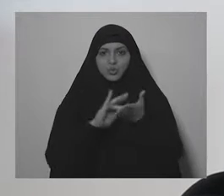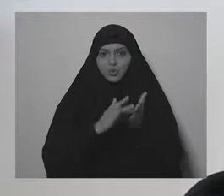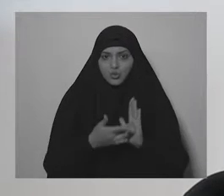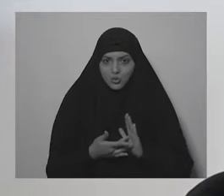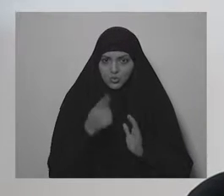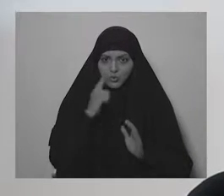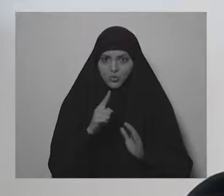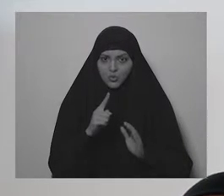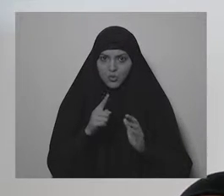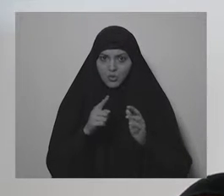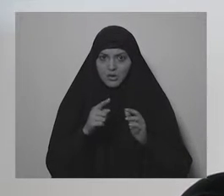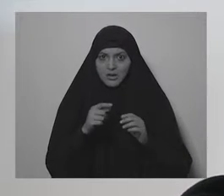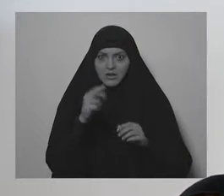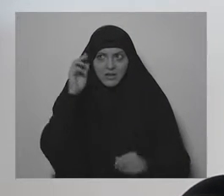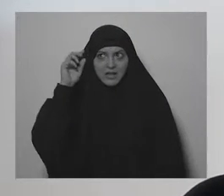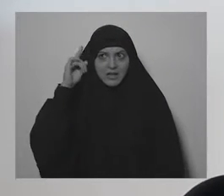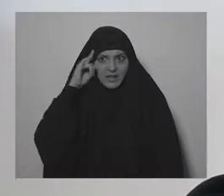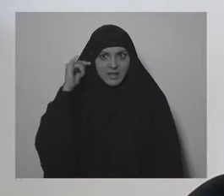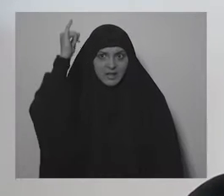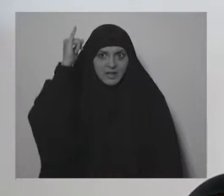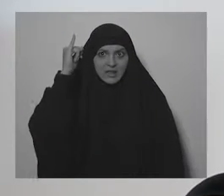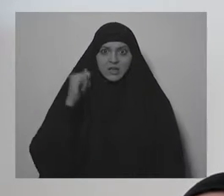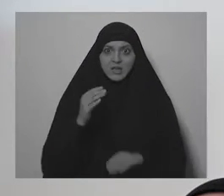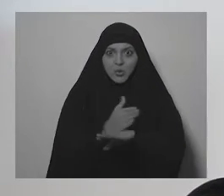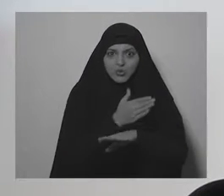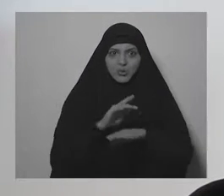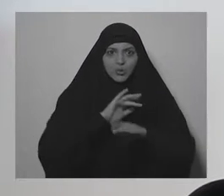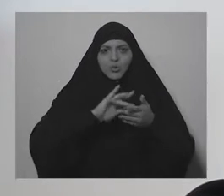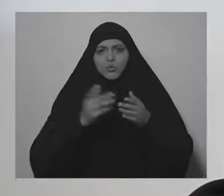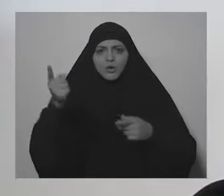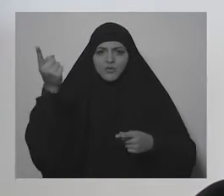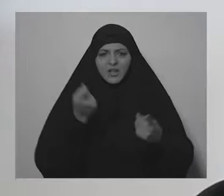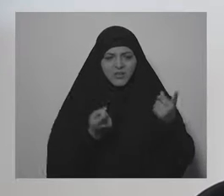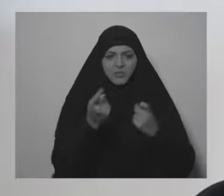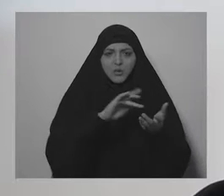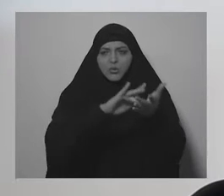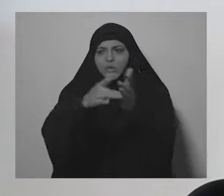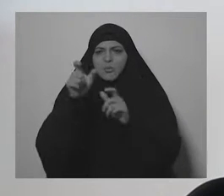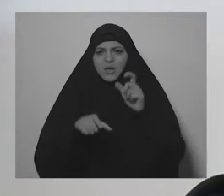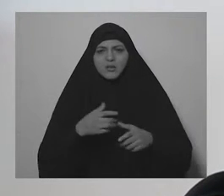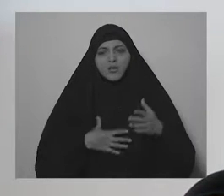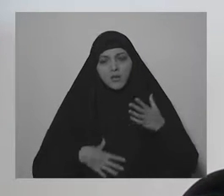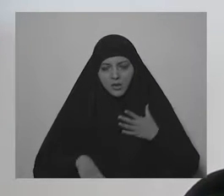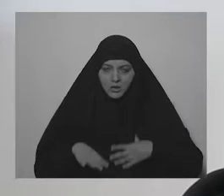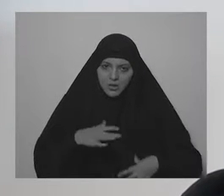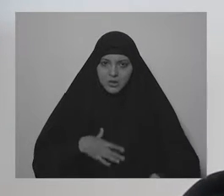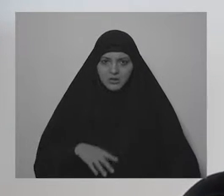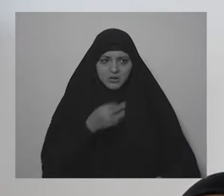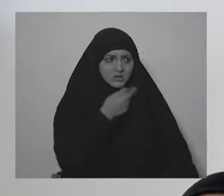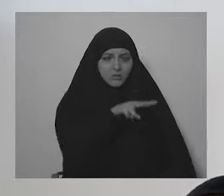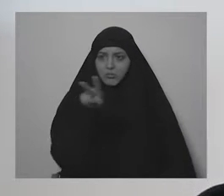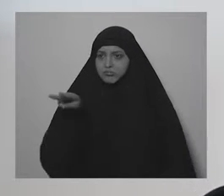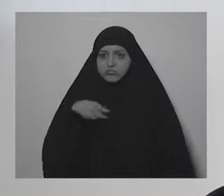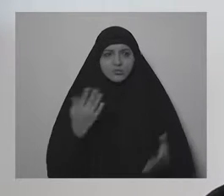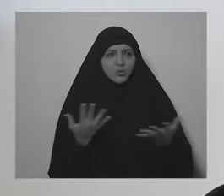تلمينا باش نفكروا في فكره مشروع. كل واحد جاي يلهث من بلاصه، كل واحد تاعب من شيره. سالنا بعضنا